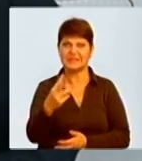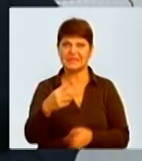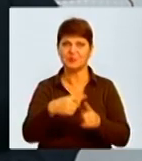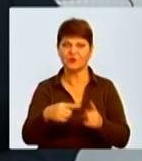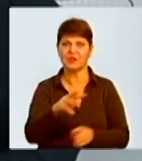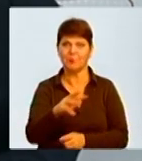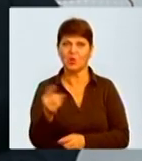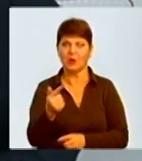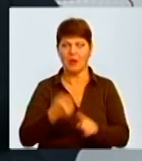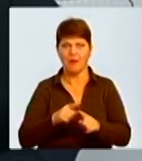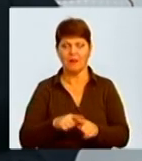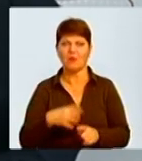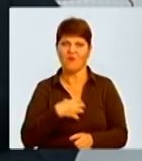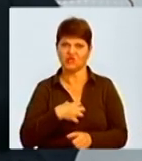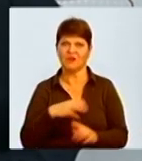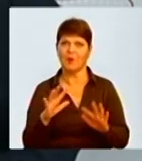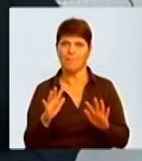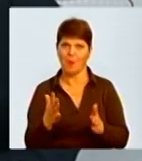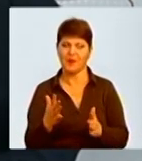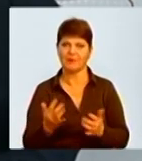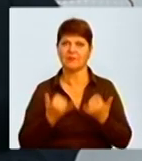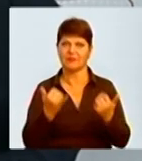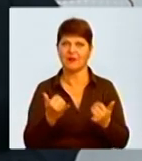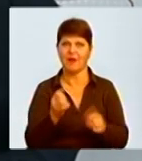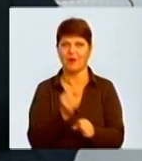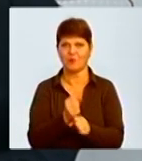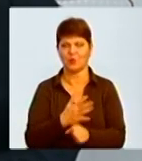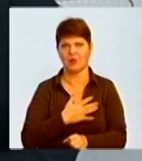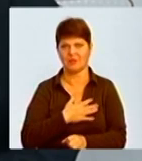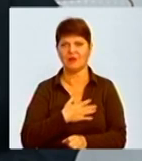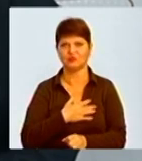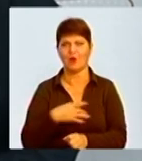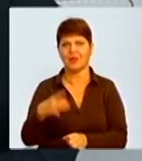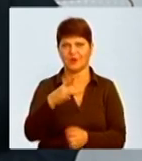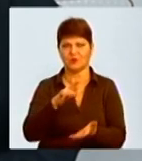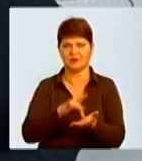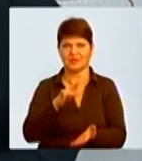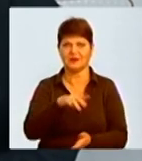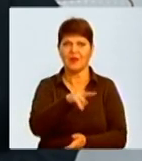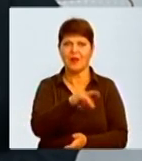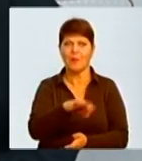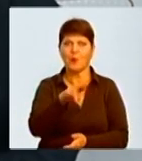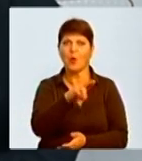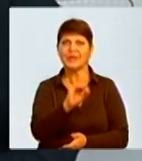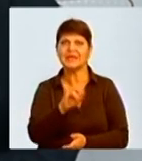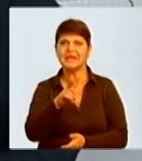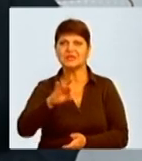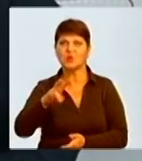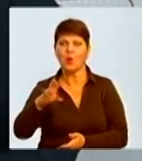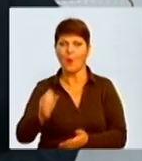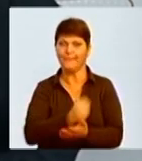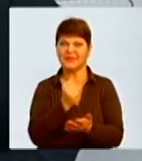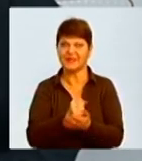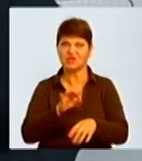пацієнтів, і це досить важливий момент для роботи нашого Подільського регіонального центру онкології, тому що підтвердження діагнозу,